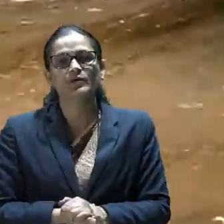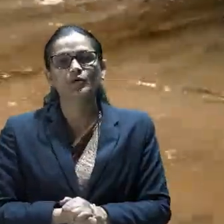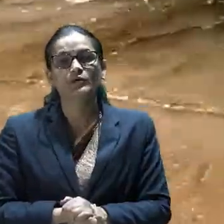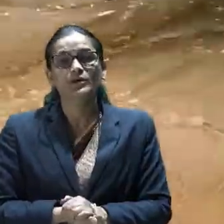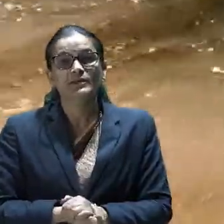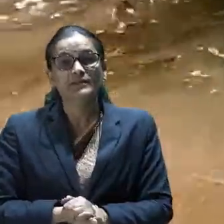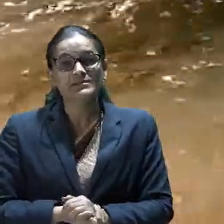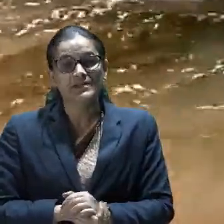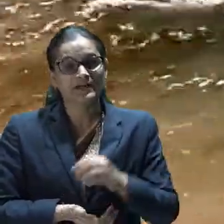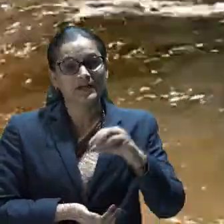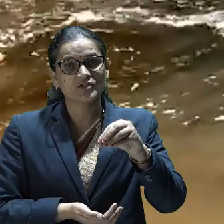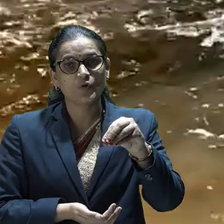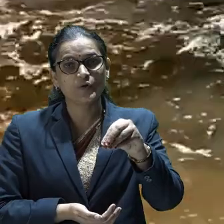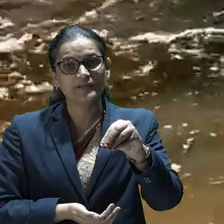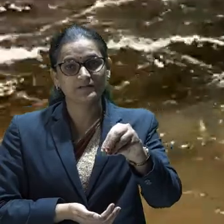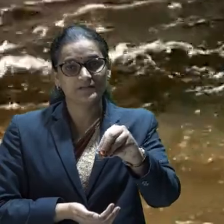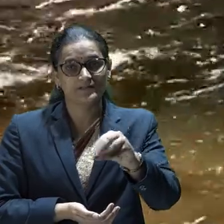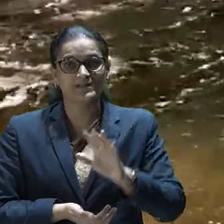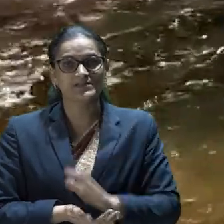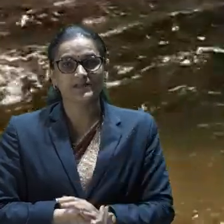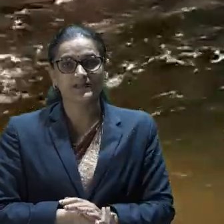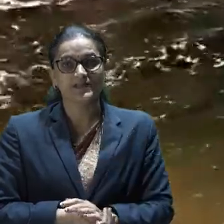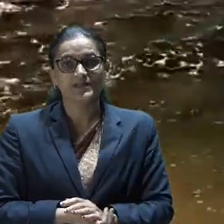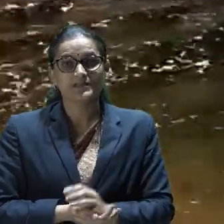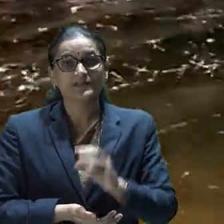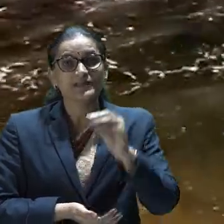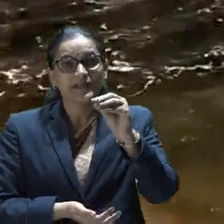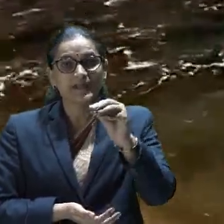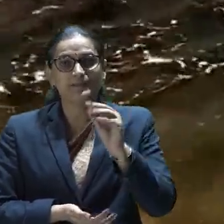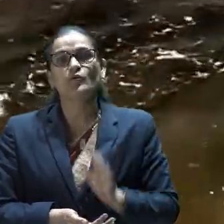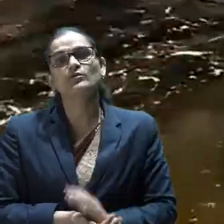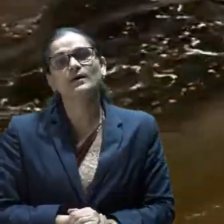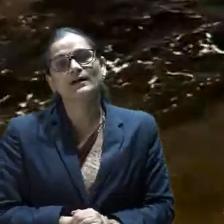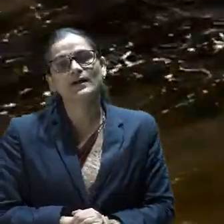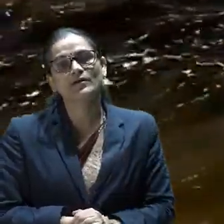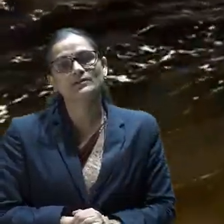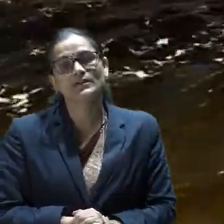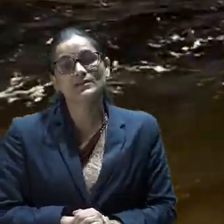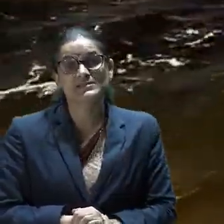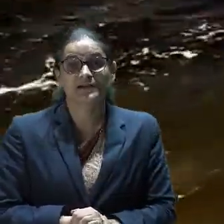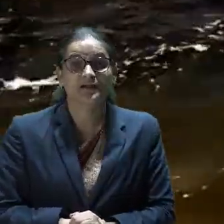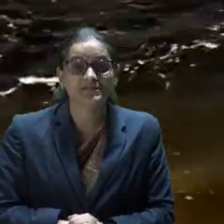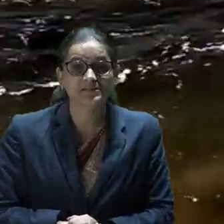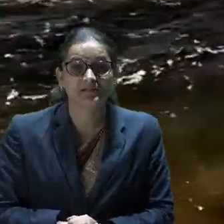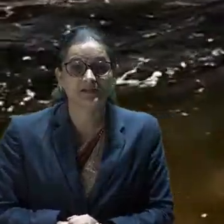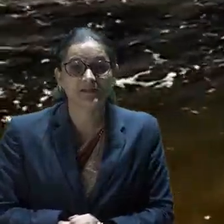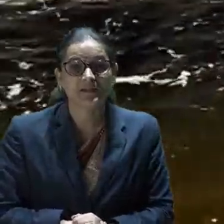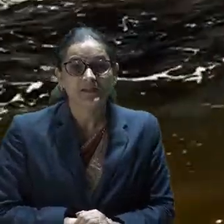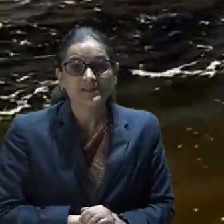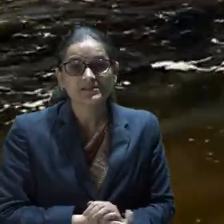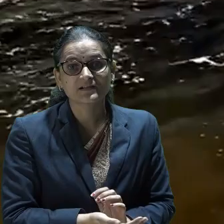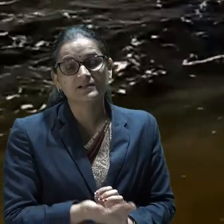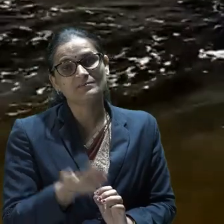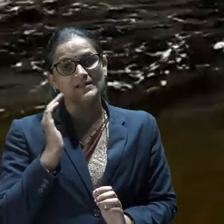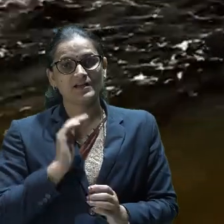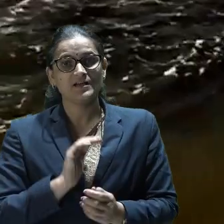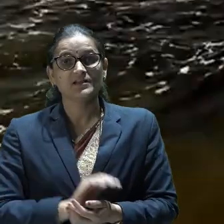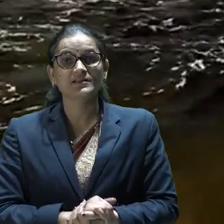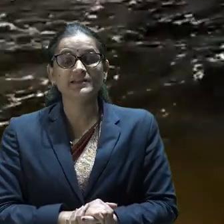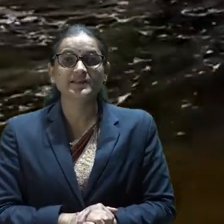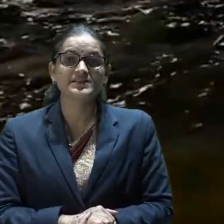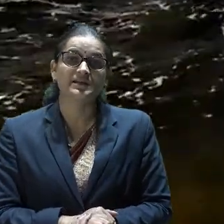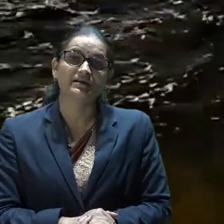अडचणी पार करून ती सागराच्या ओढीनं तिथं जाते, तर हे पाहून मला काय वाटतंय की जगावं असं वाटतंय, जगणं